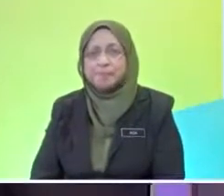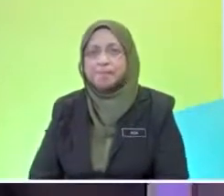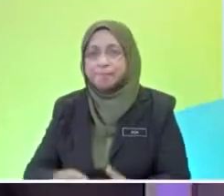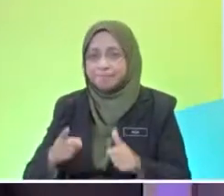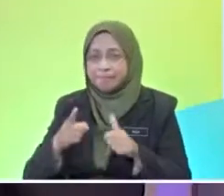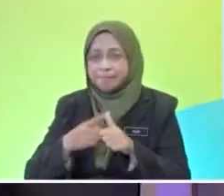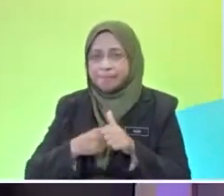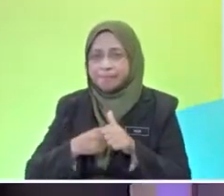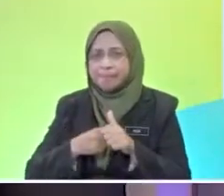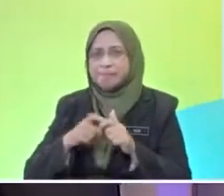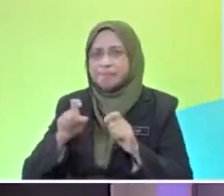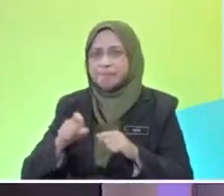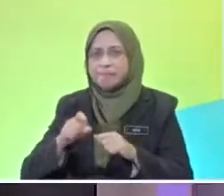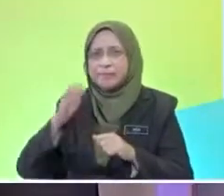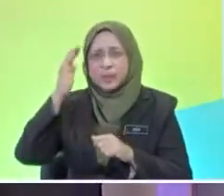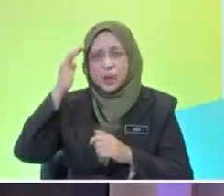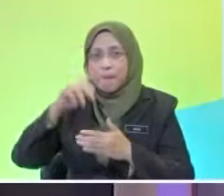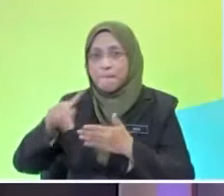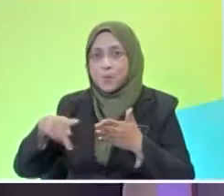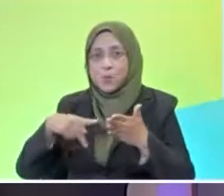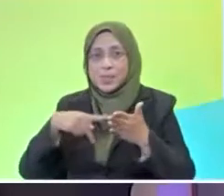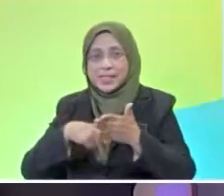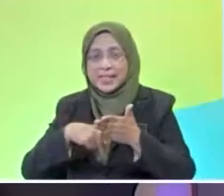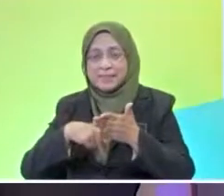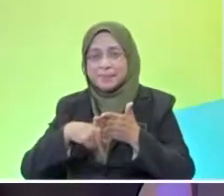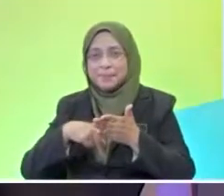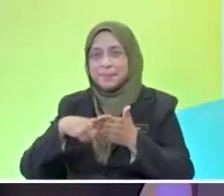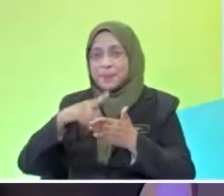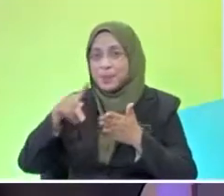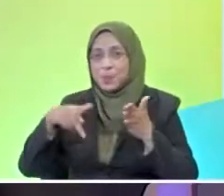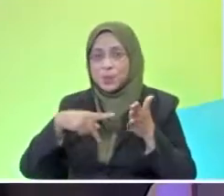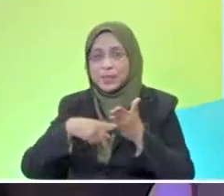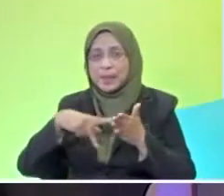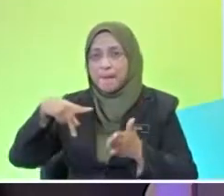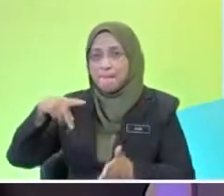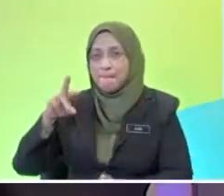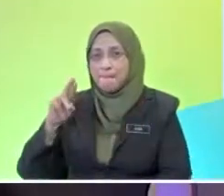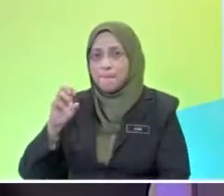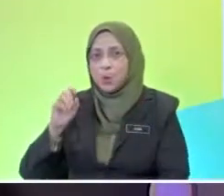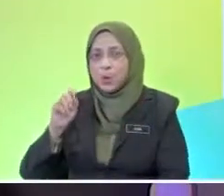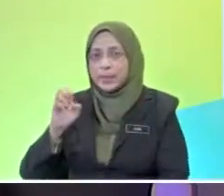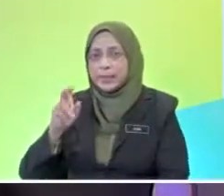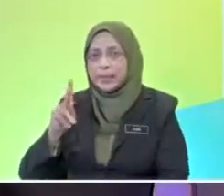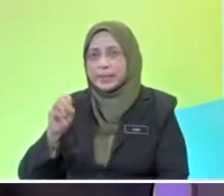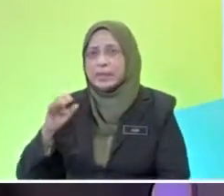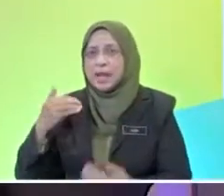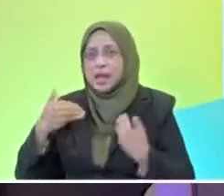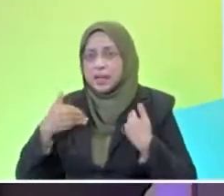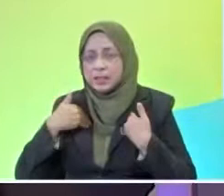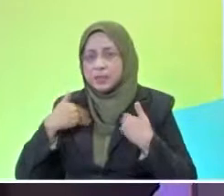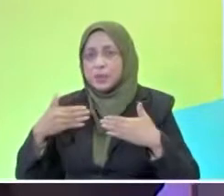sekali, pastikan pusat protector berada pada sudut yang kita nak